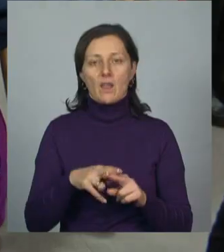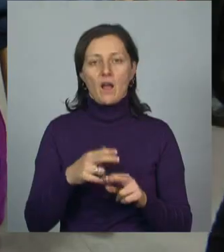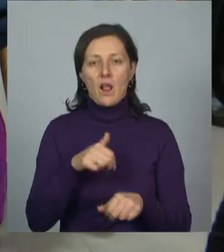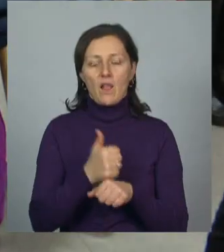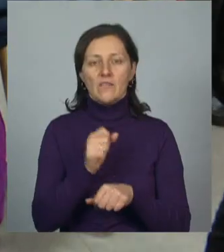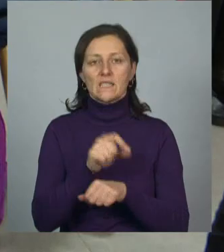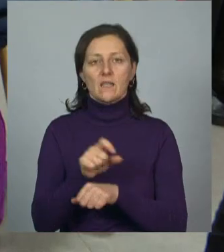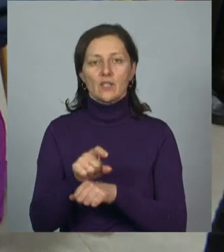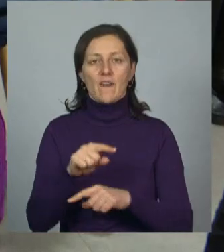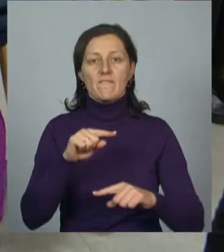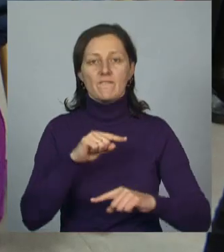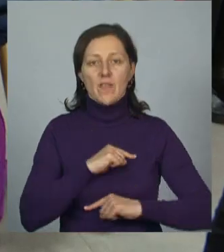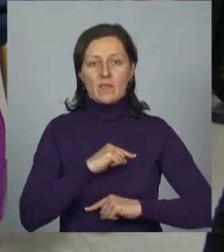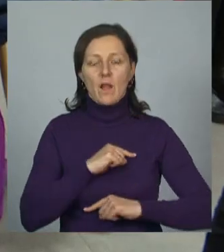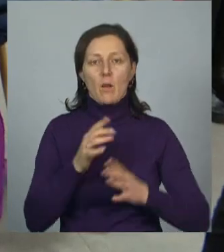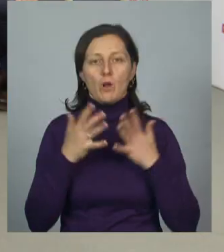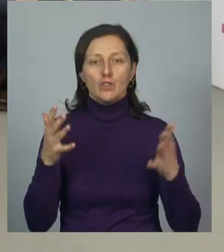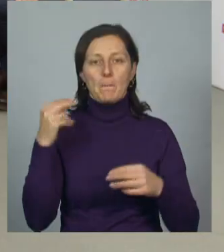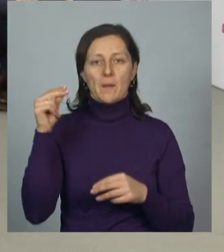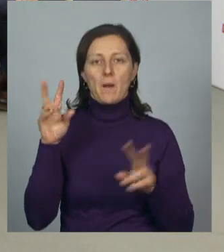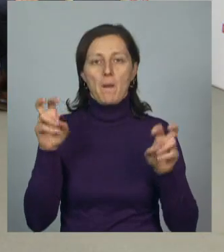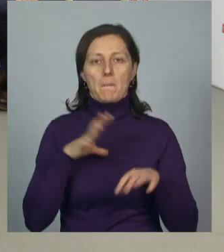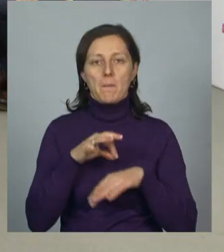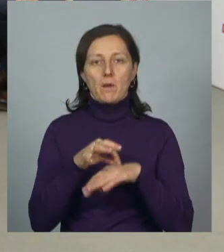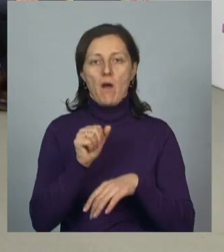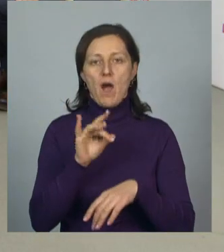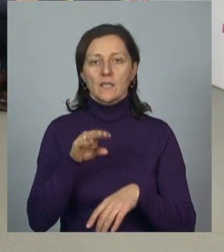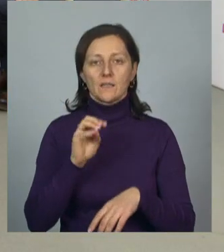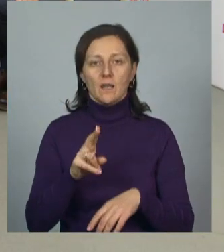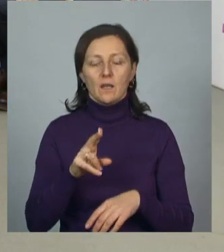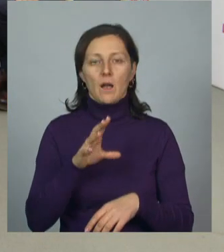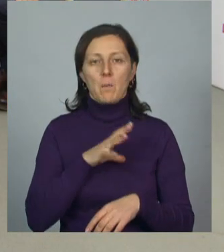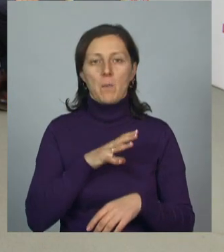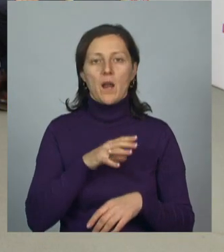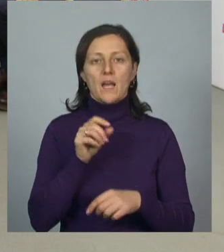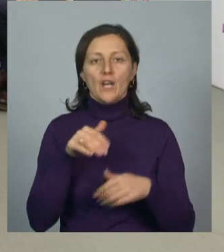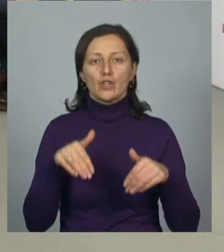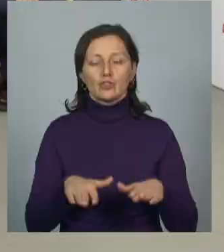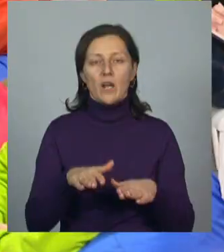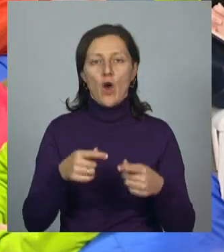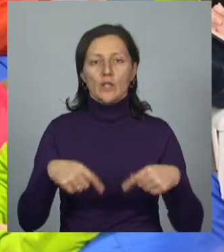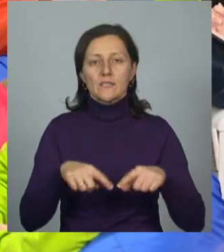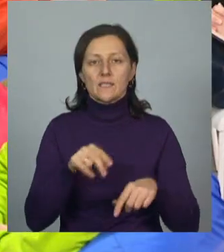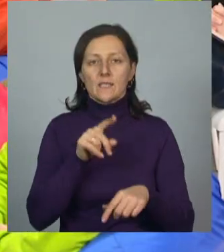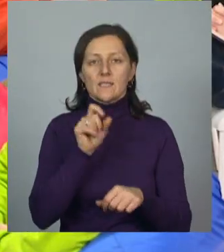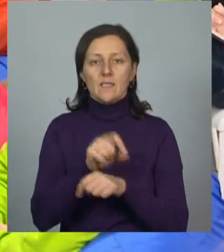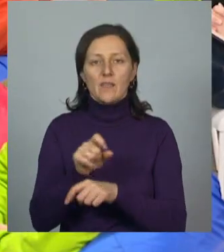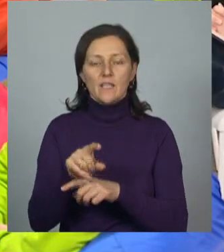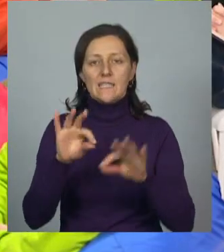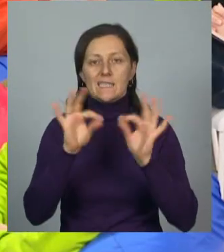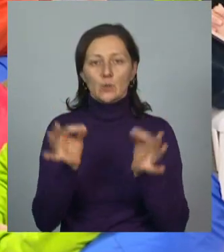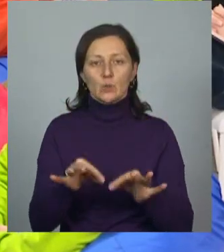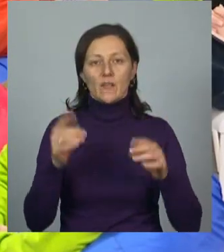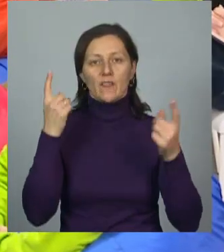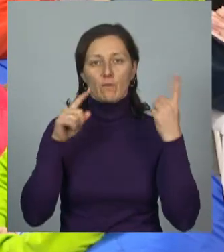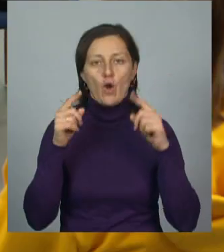задачей. Финал «Большой перемены» проходил в Артеке. Участники решали организаторские задачи. В числе направлений – искусство и